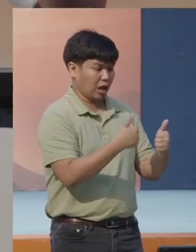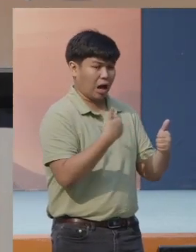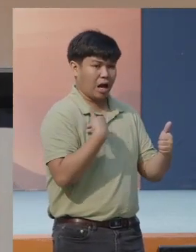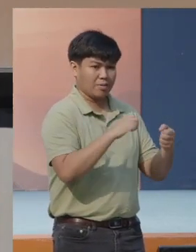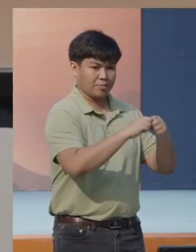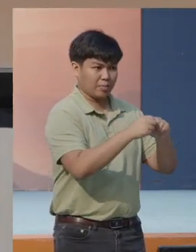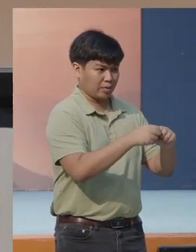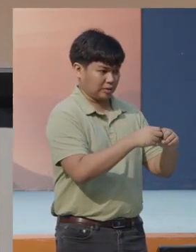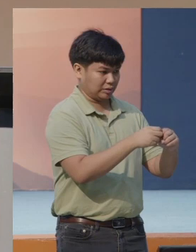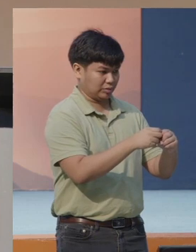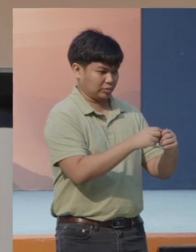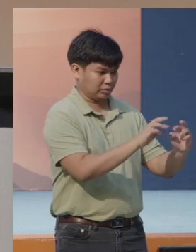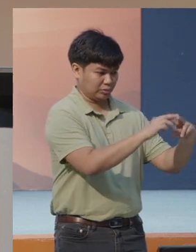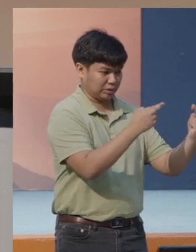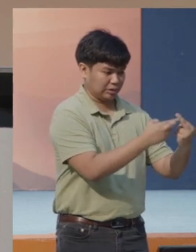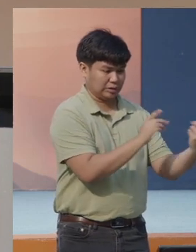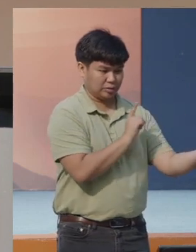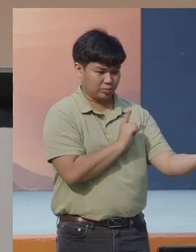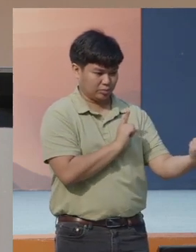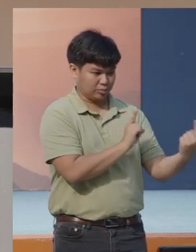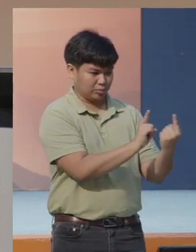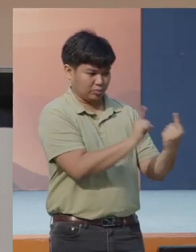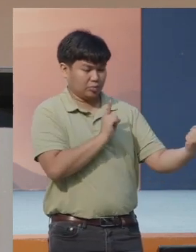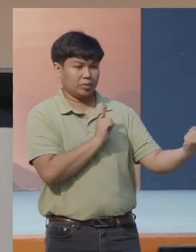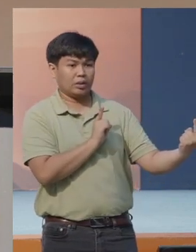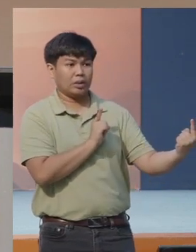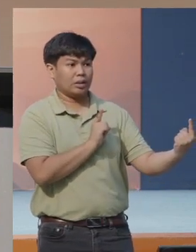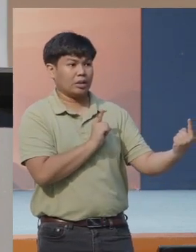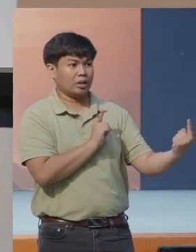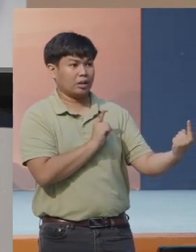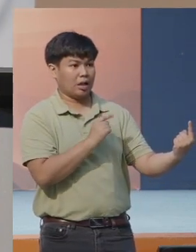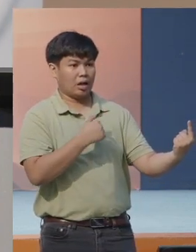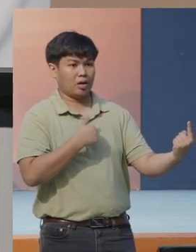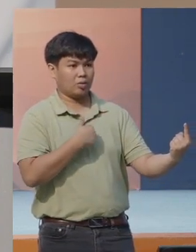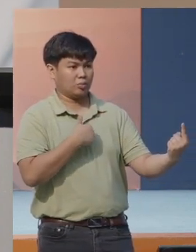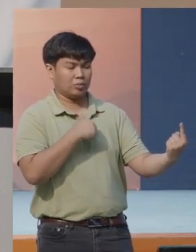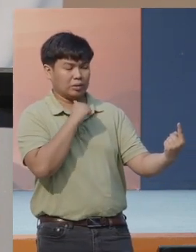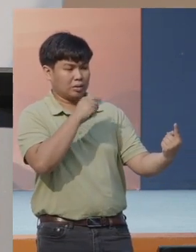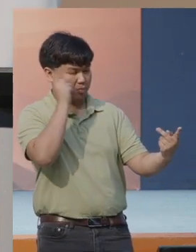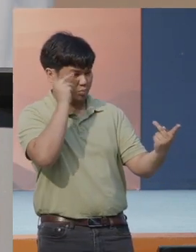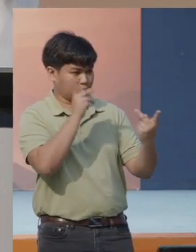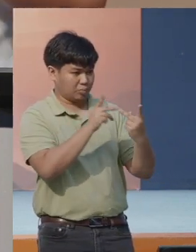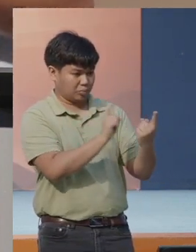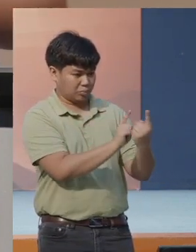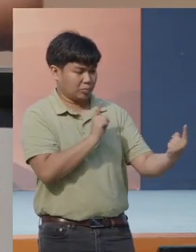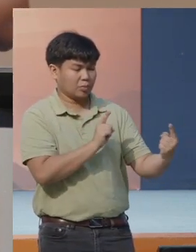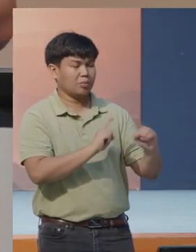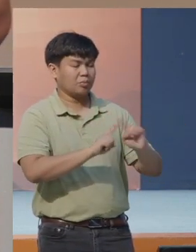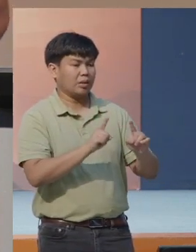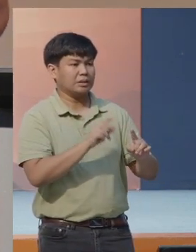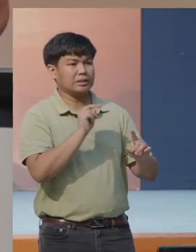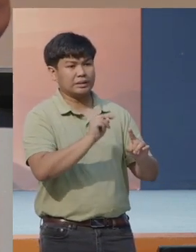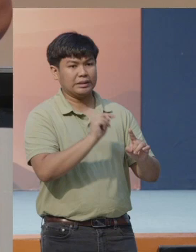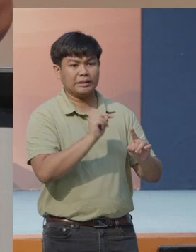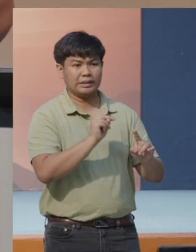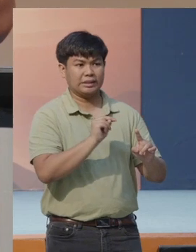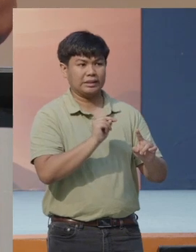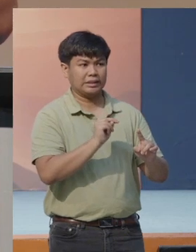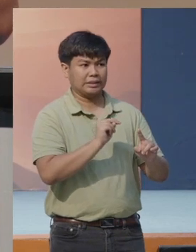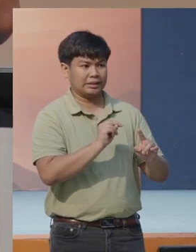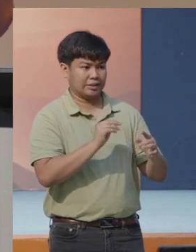tayo nagtitiwala na kaya tayong protektahan ng Panginoon sa panahon ng ating pangangailangan,